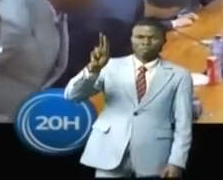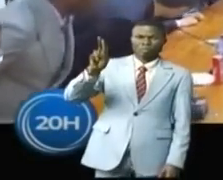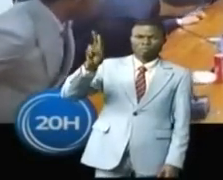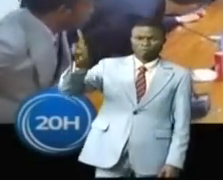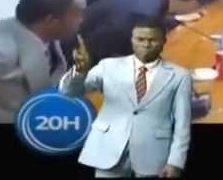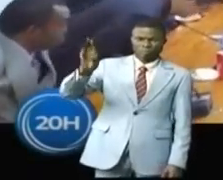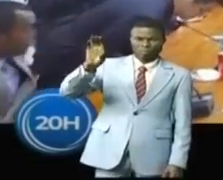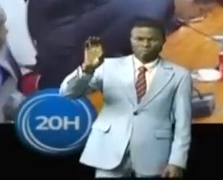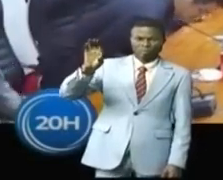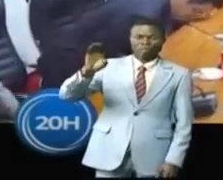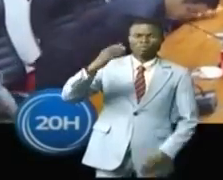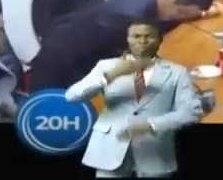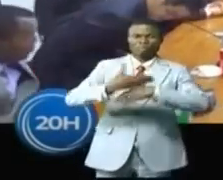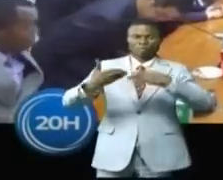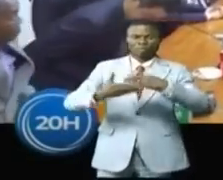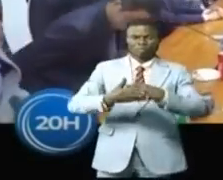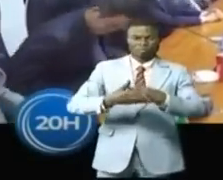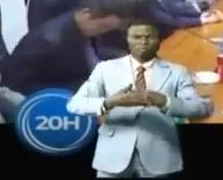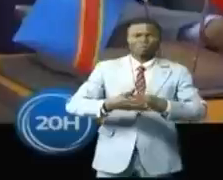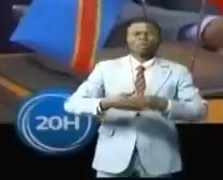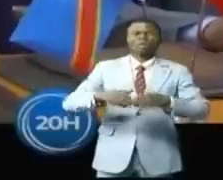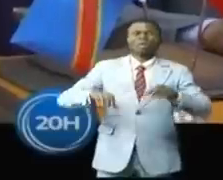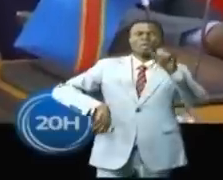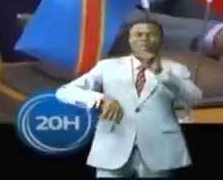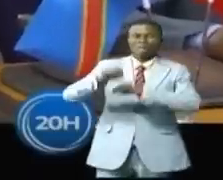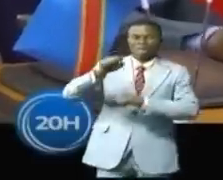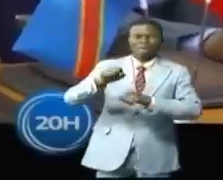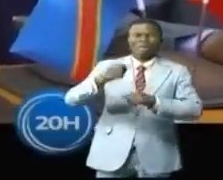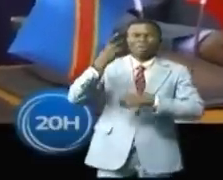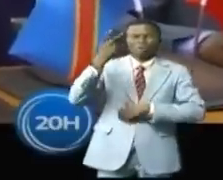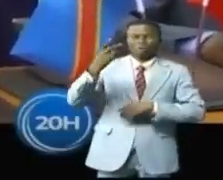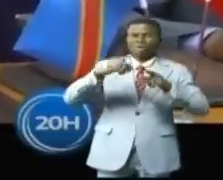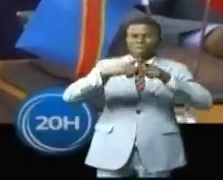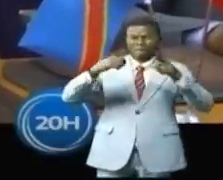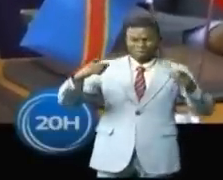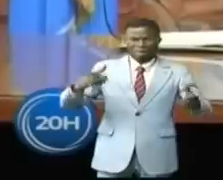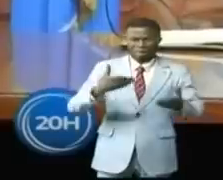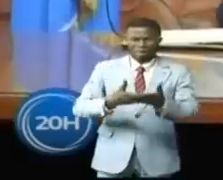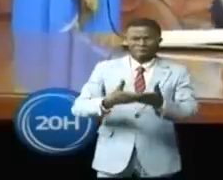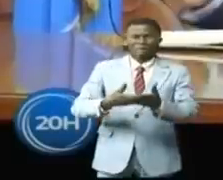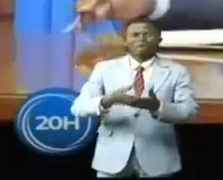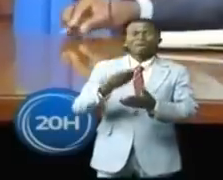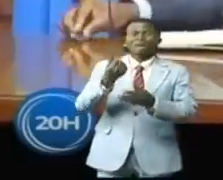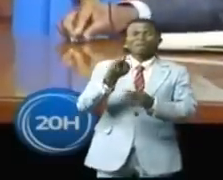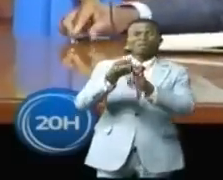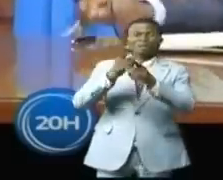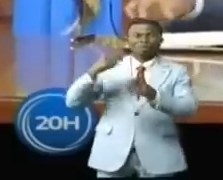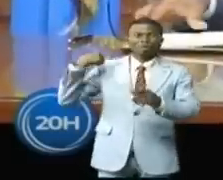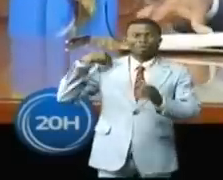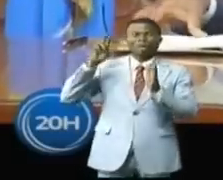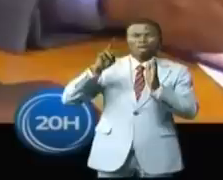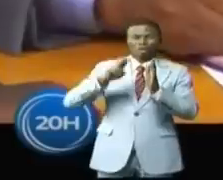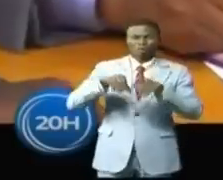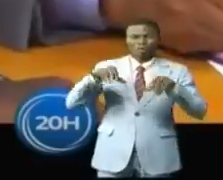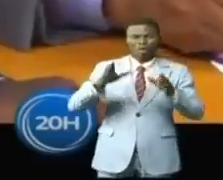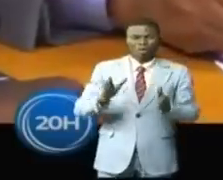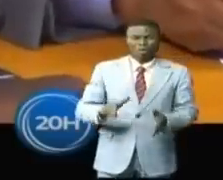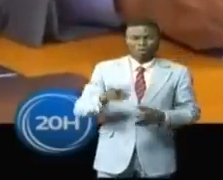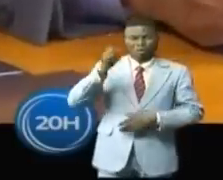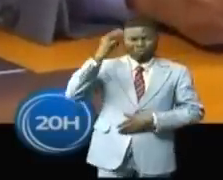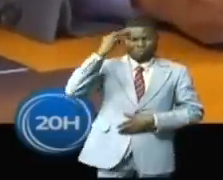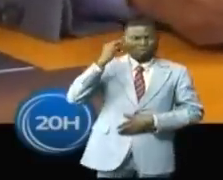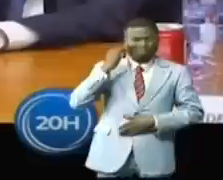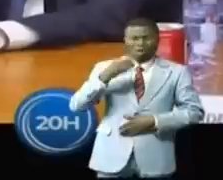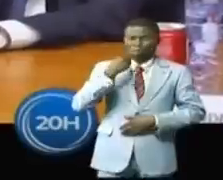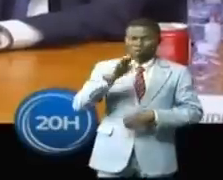des deux grandes infrastructures. Ces contrats signés devant les premiers ministres et chefs du gouvernement, Jean-Michel Samalou Kondé Kienge, consistent à la